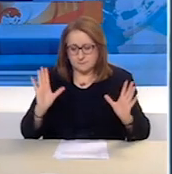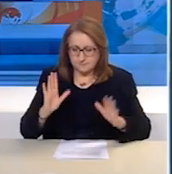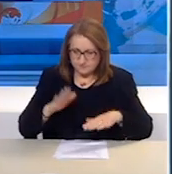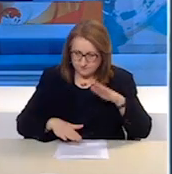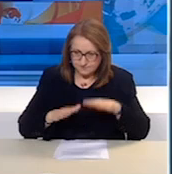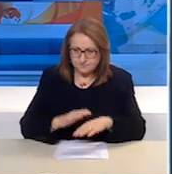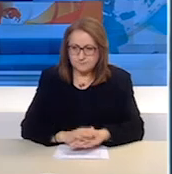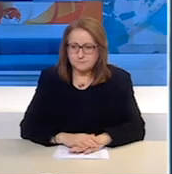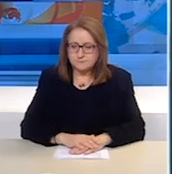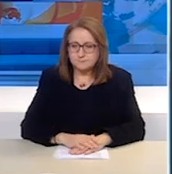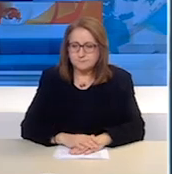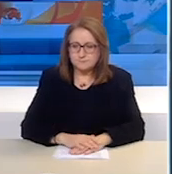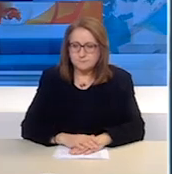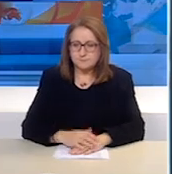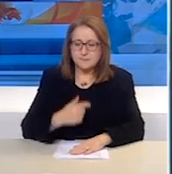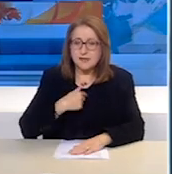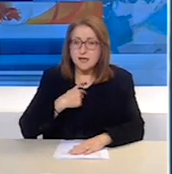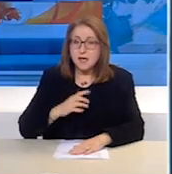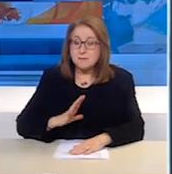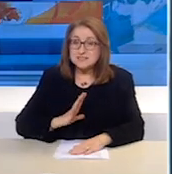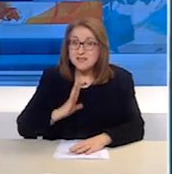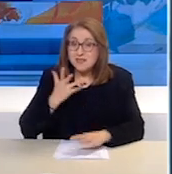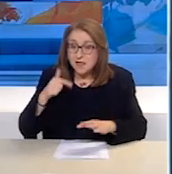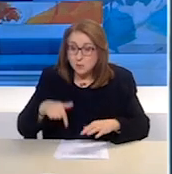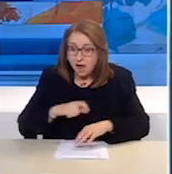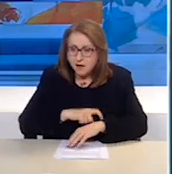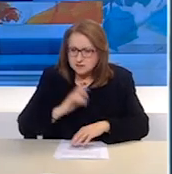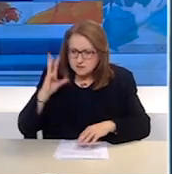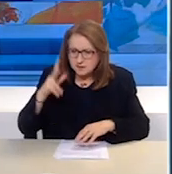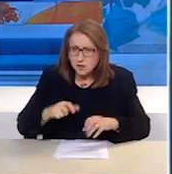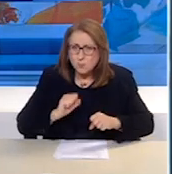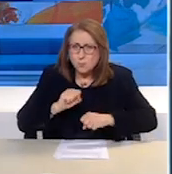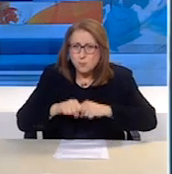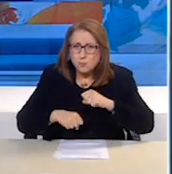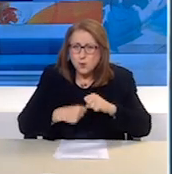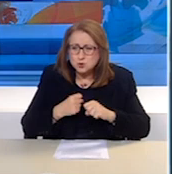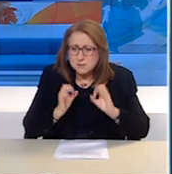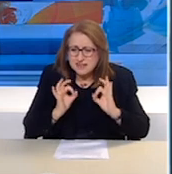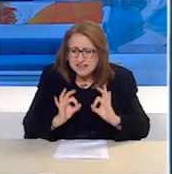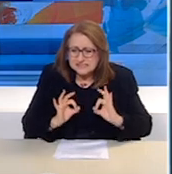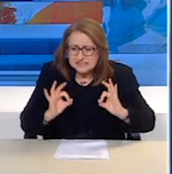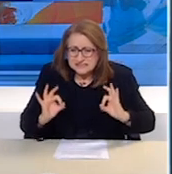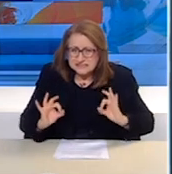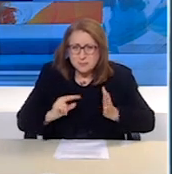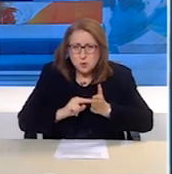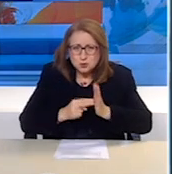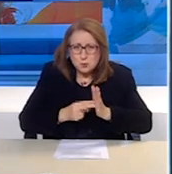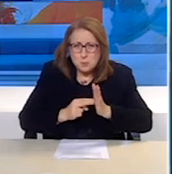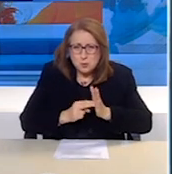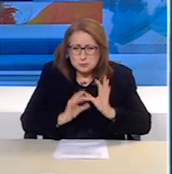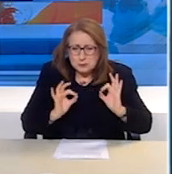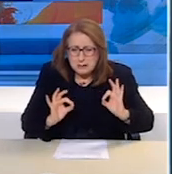κοινότητα. Δεν θέλουμε να τραυματιστεί αυτή η ευαίσθητη προσπάθεια επιστροφής μας σε αυτή την